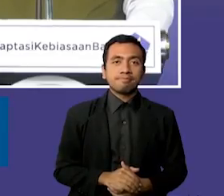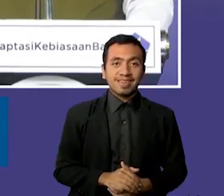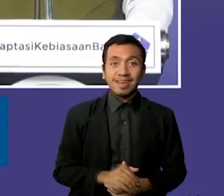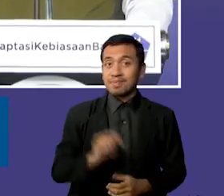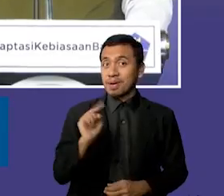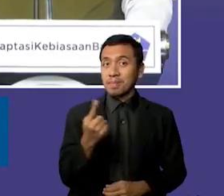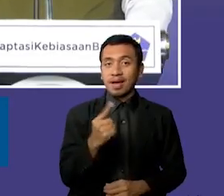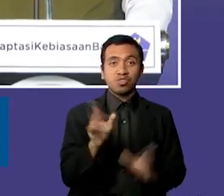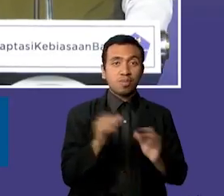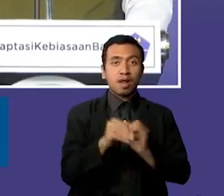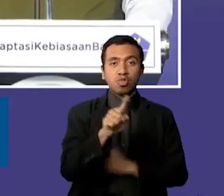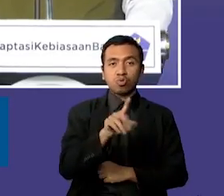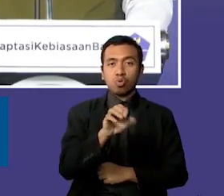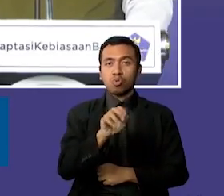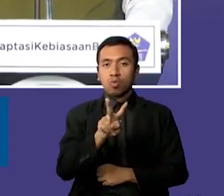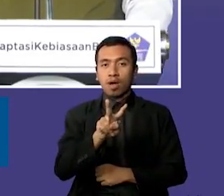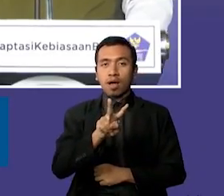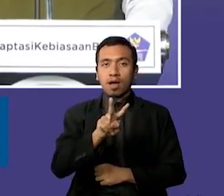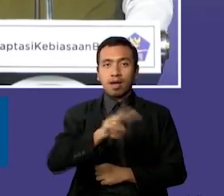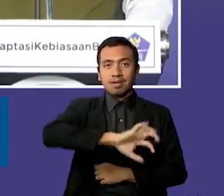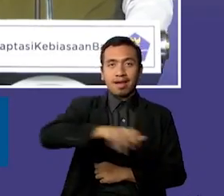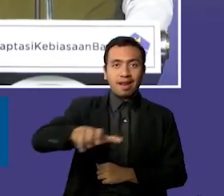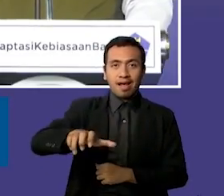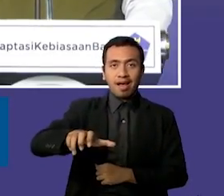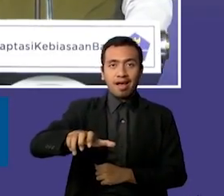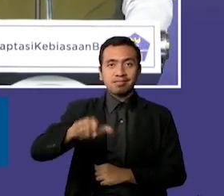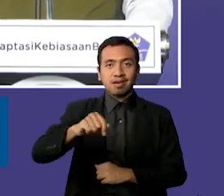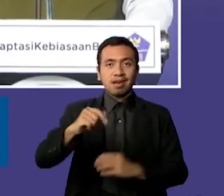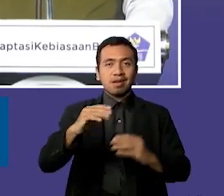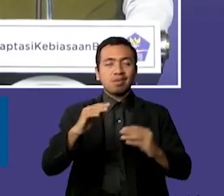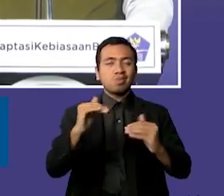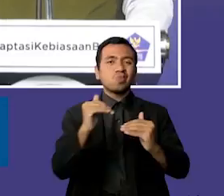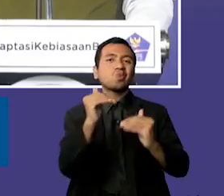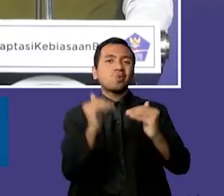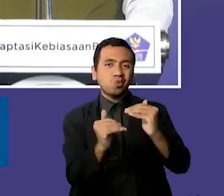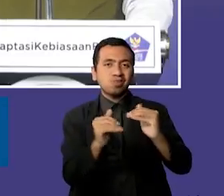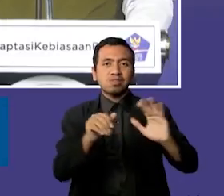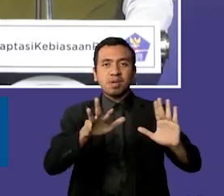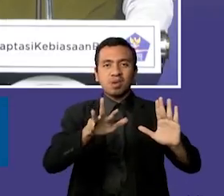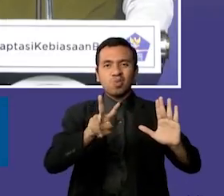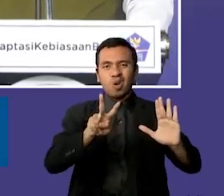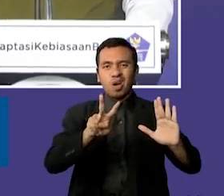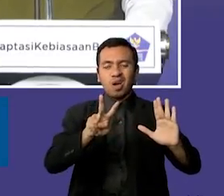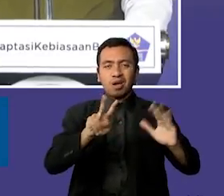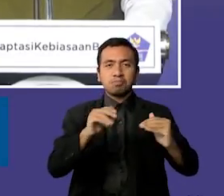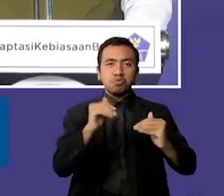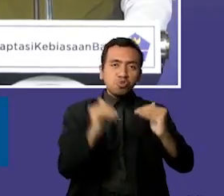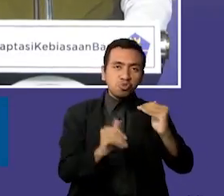dari 102 daerah tidak terdampak, kemudian turun menjadi 92,